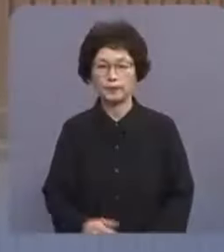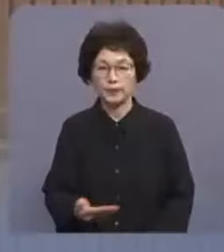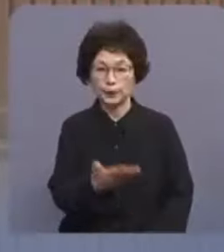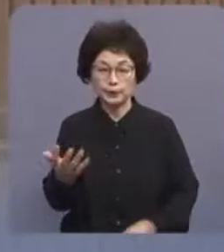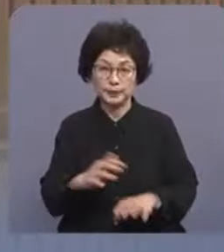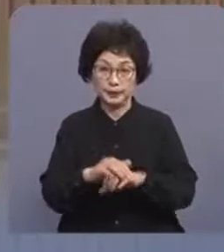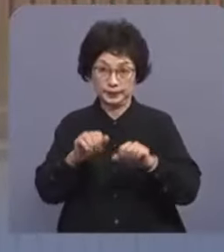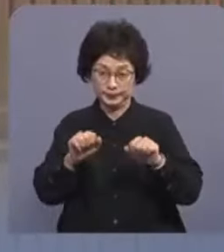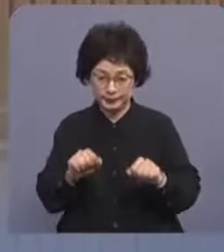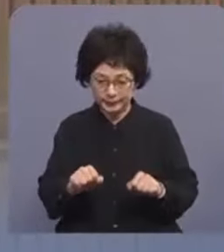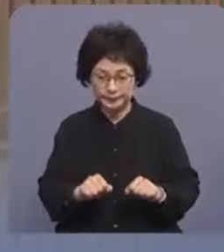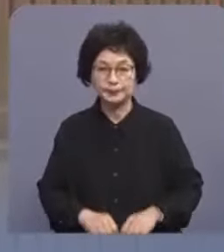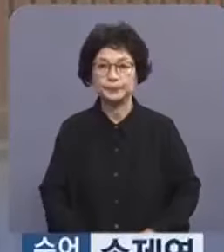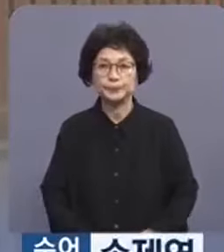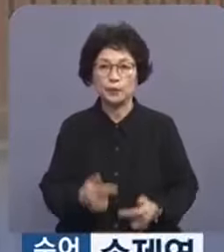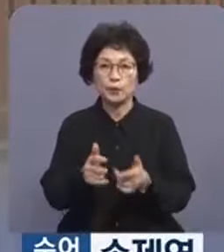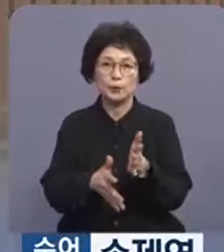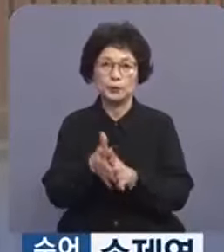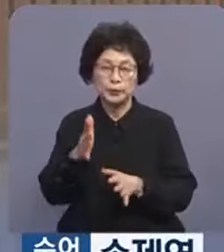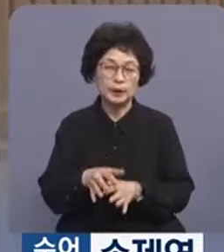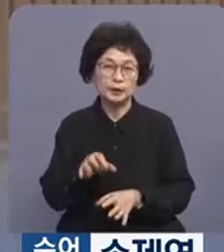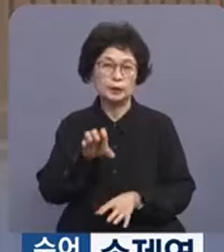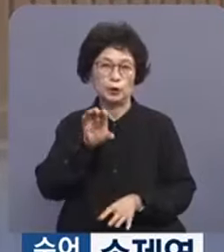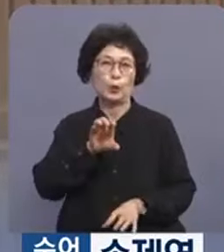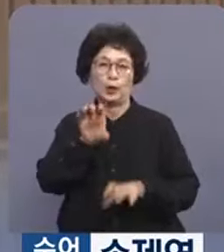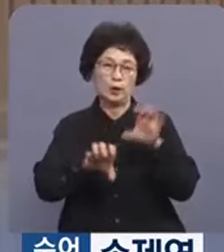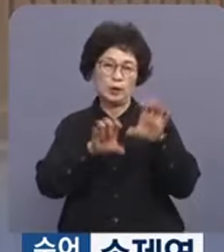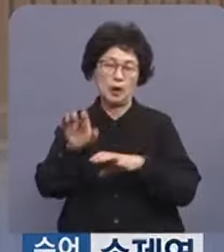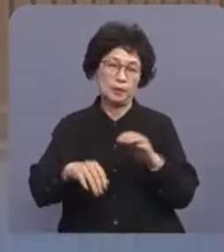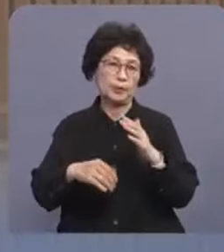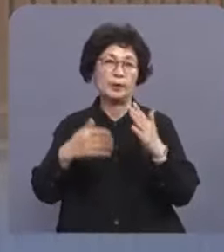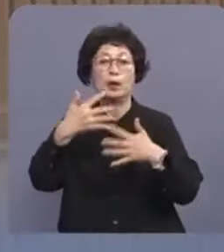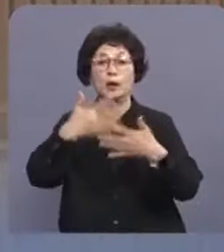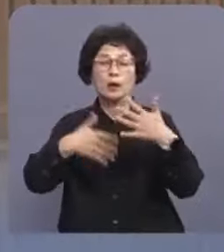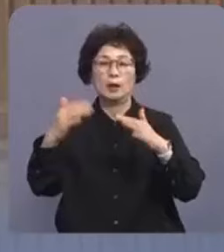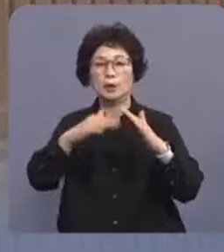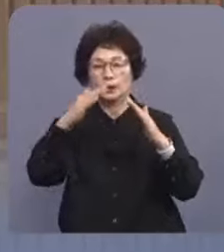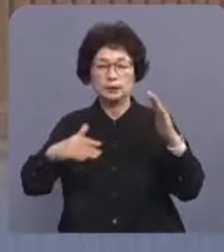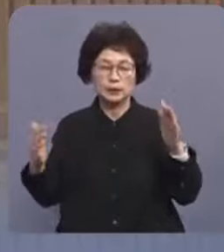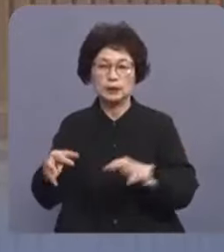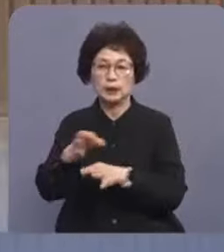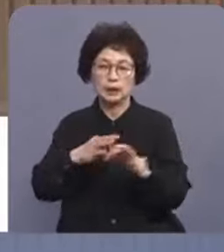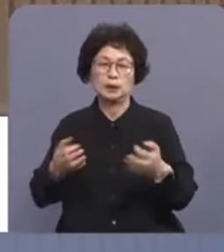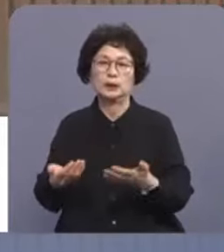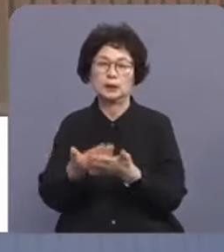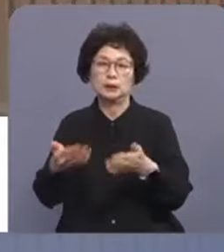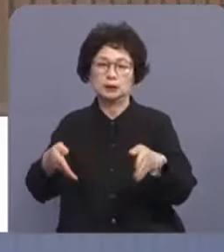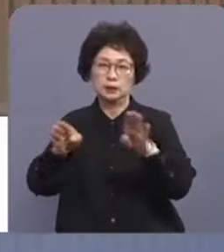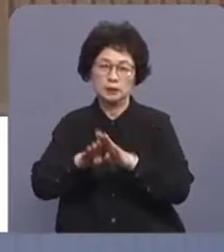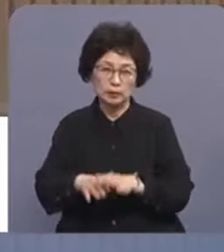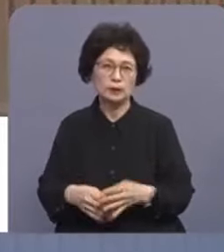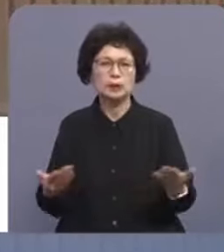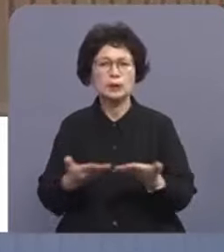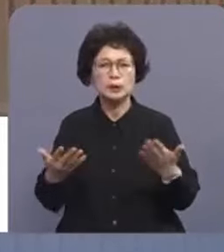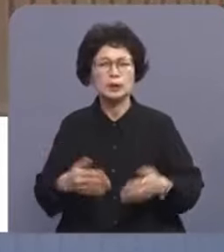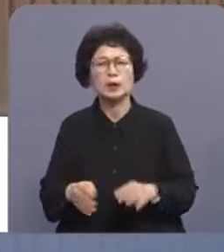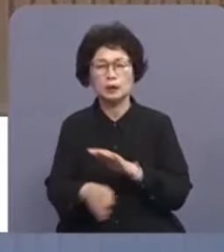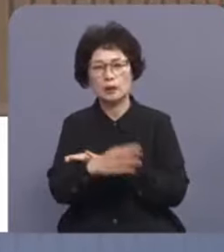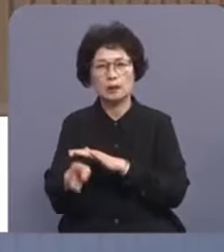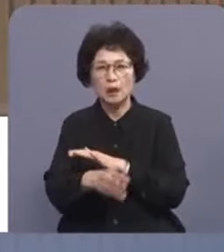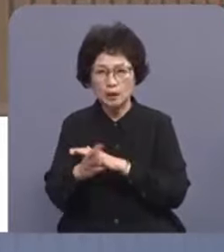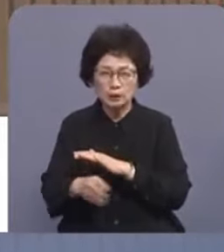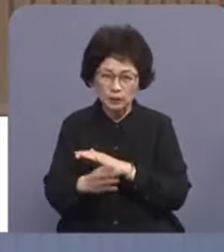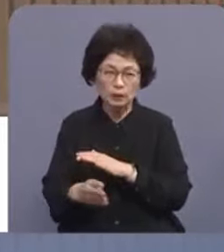시청자 여러분 안녕하십니까 부산시 출연 기관은 영화 전당과 부산 경제진흥원의 복무 권리를 엉터리로 해오다 감사의